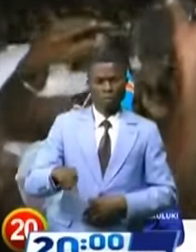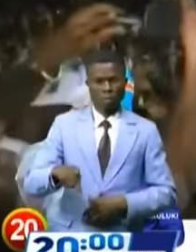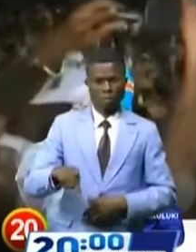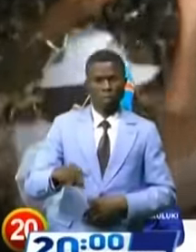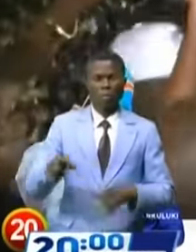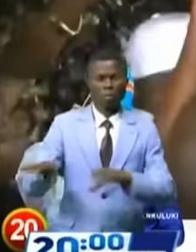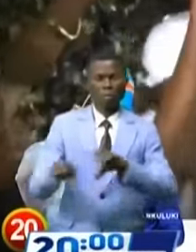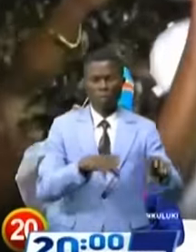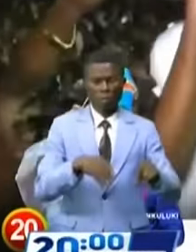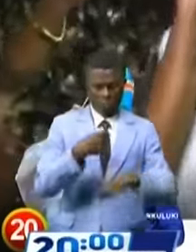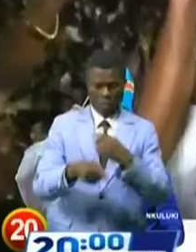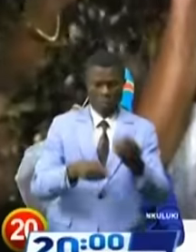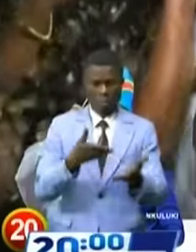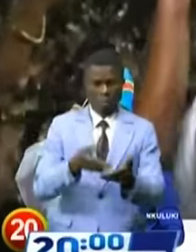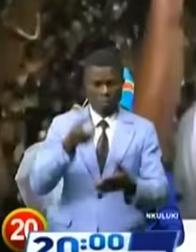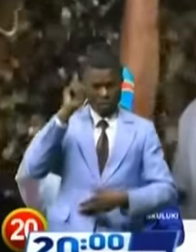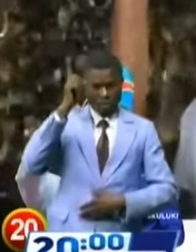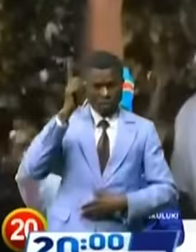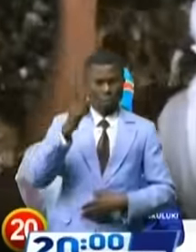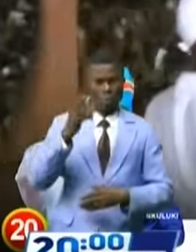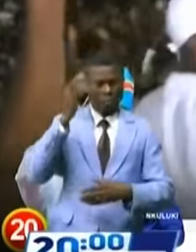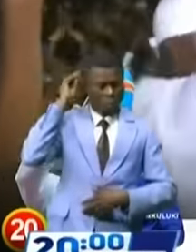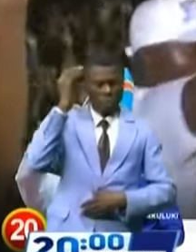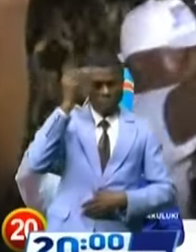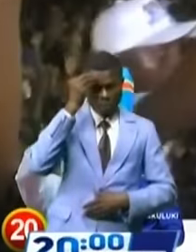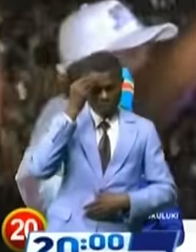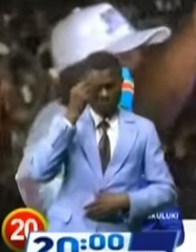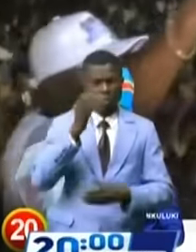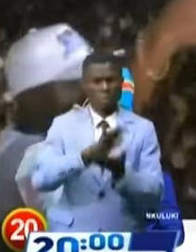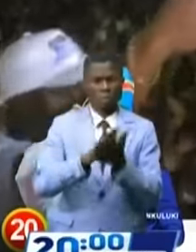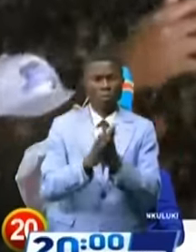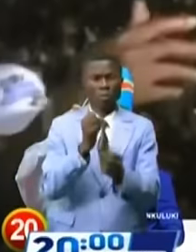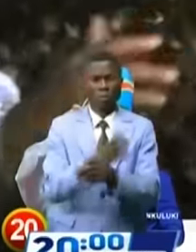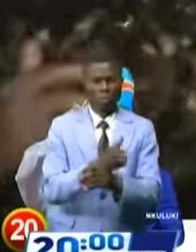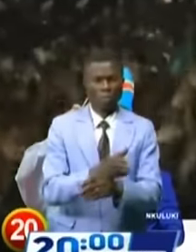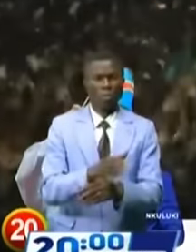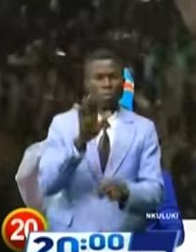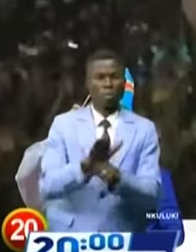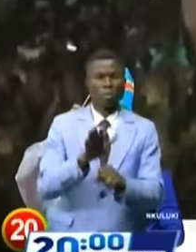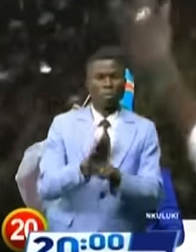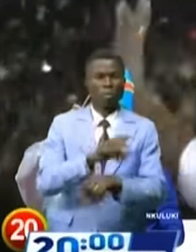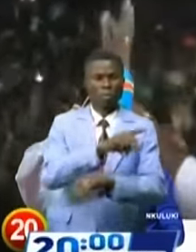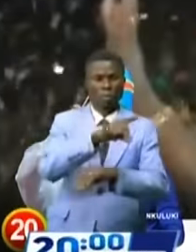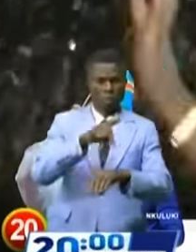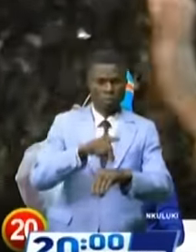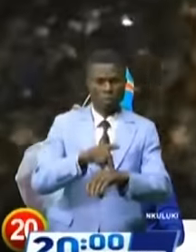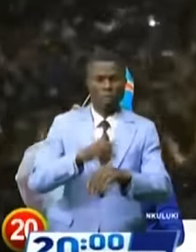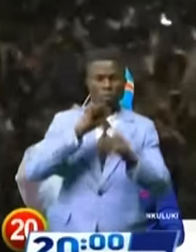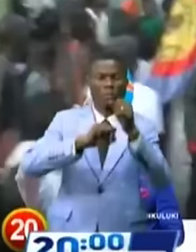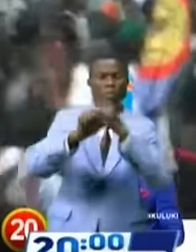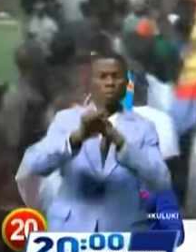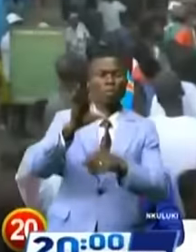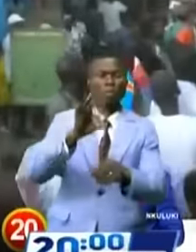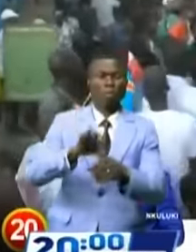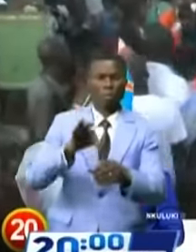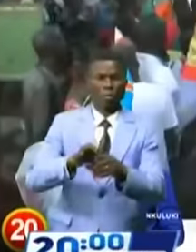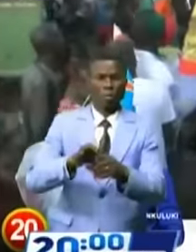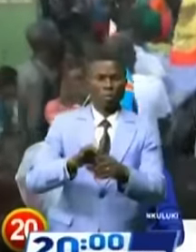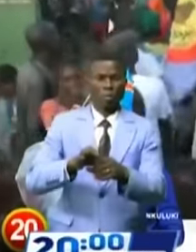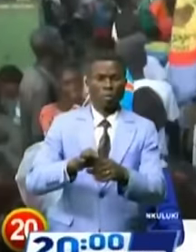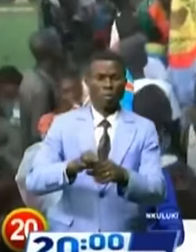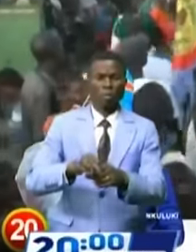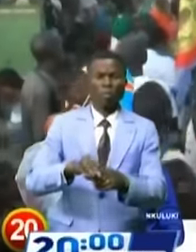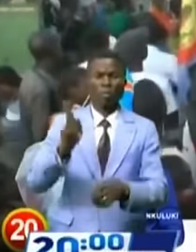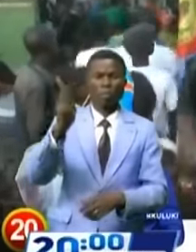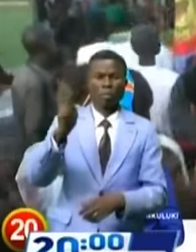les actions menées en son temps. Cette reconnaissance se matérialise encore davantage pendant cette période de campagne électorale. Qui sont tous?